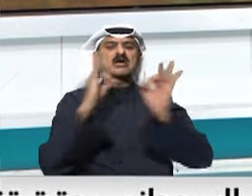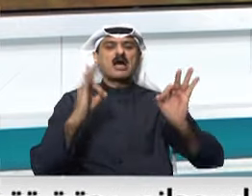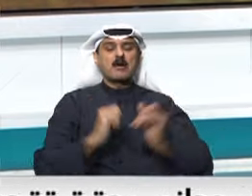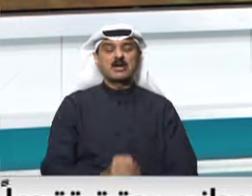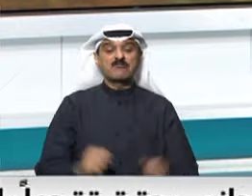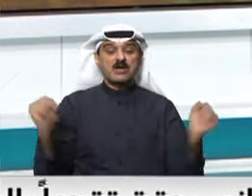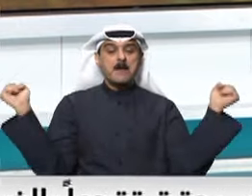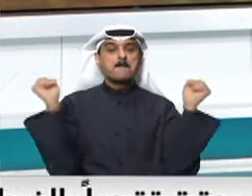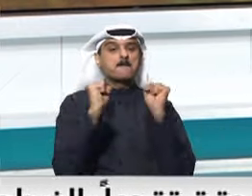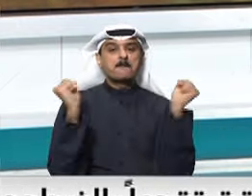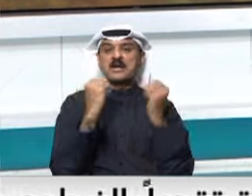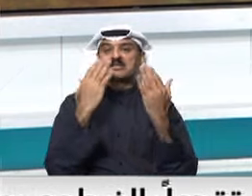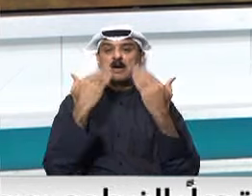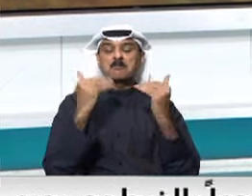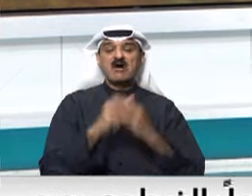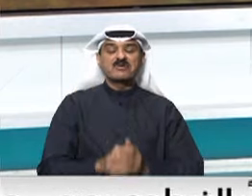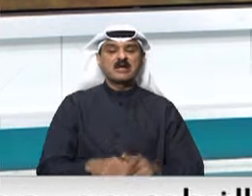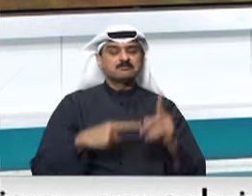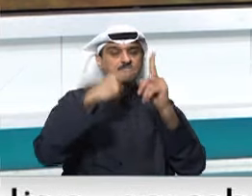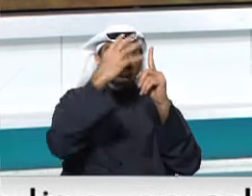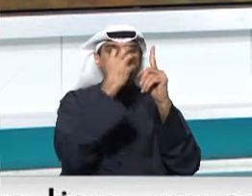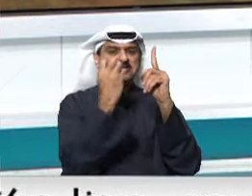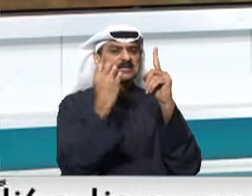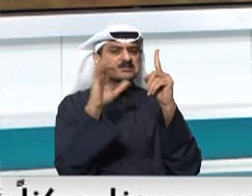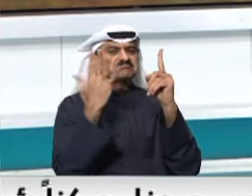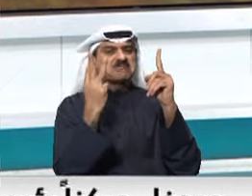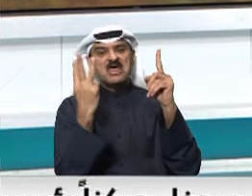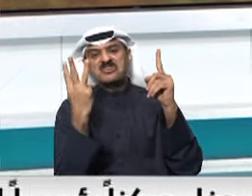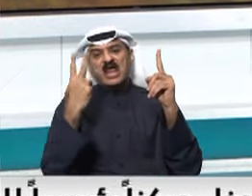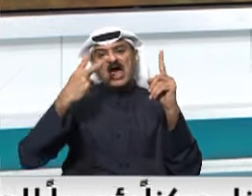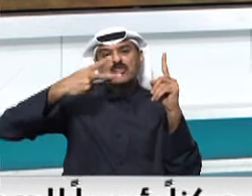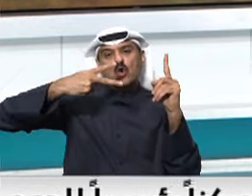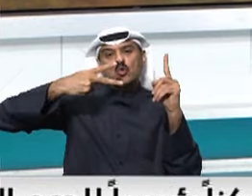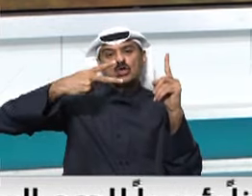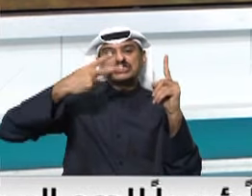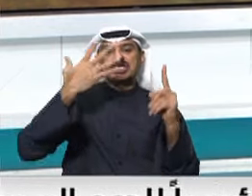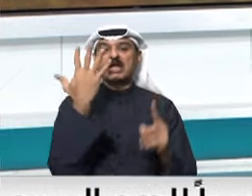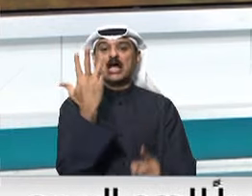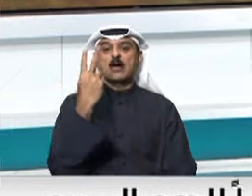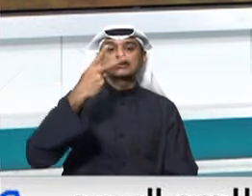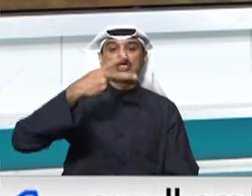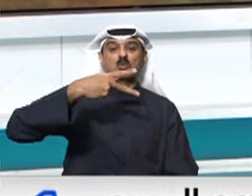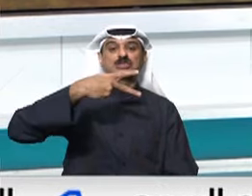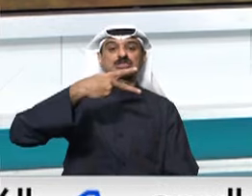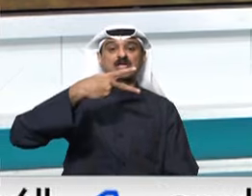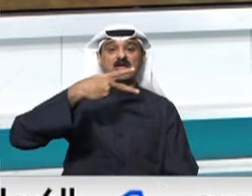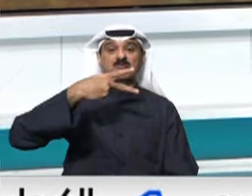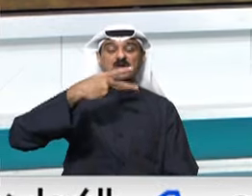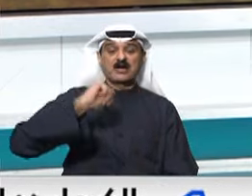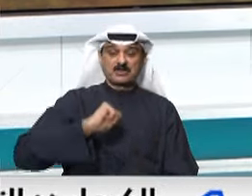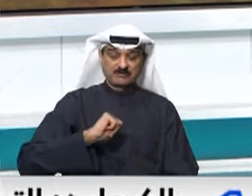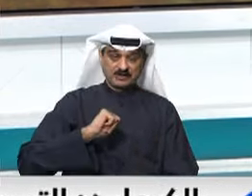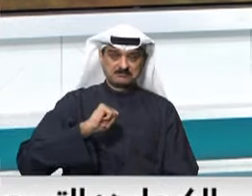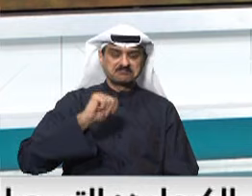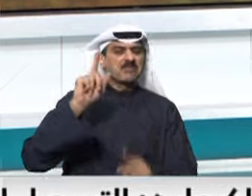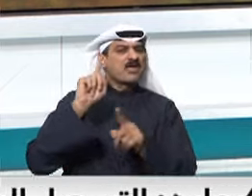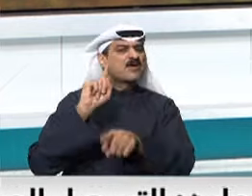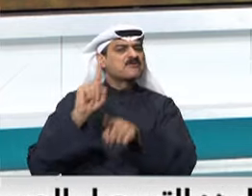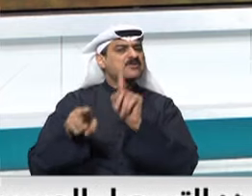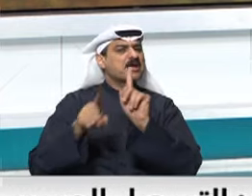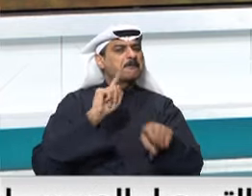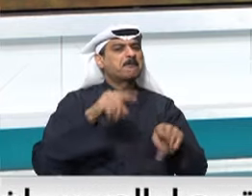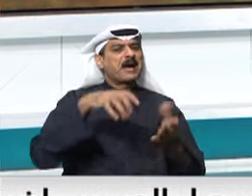تمي للدفء درجات الحراره تتراوح ما بين ال 23 الى ال 25 درجه مئويه في اغلب المناطق